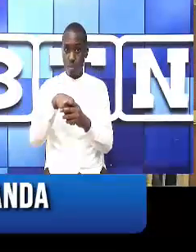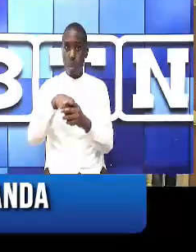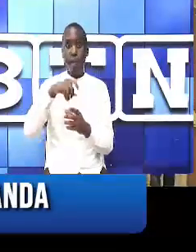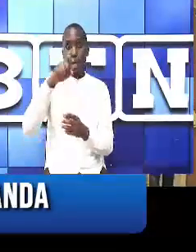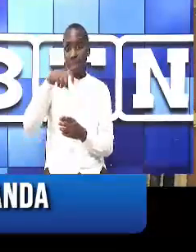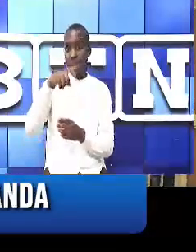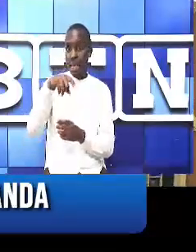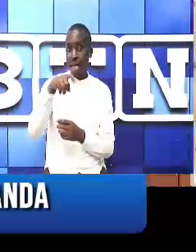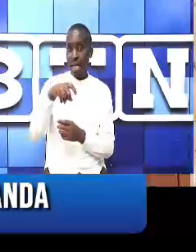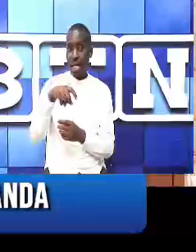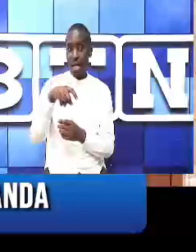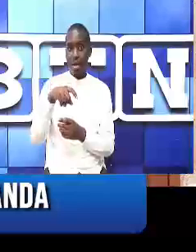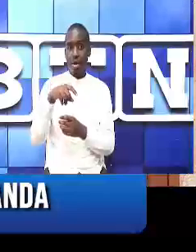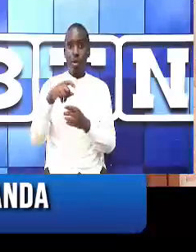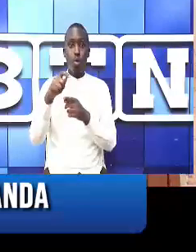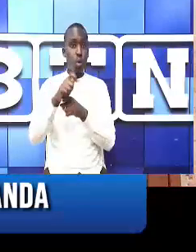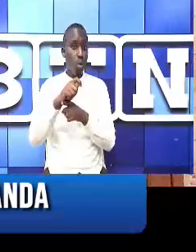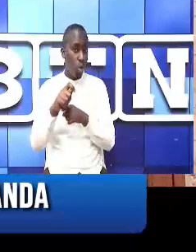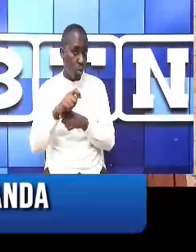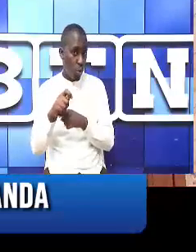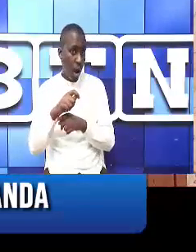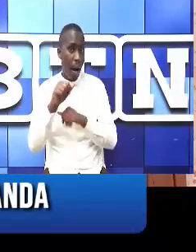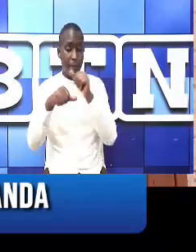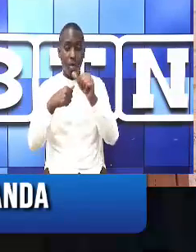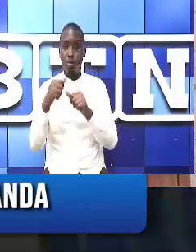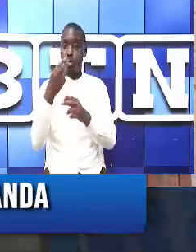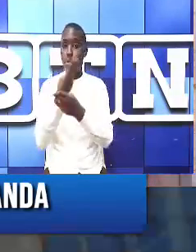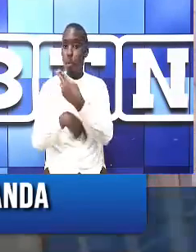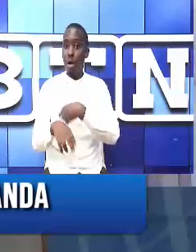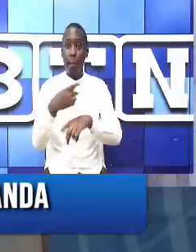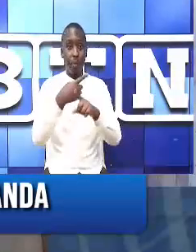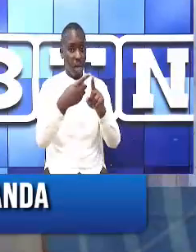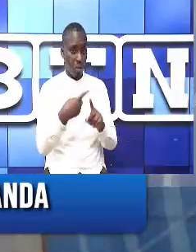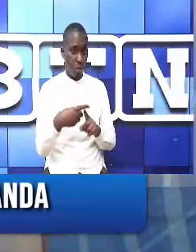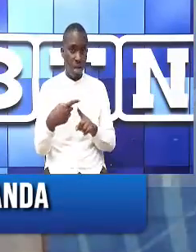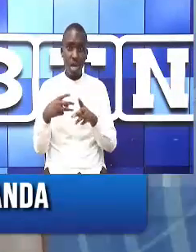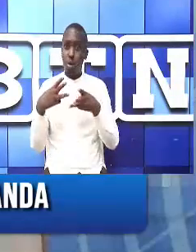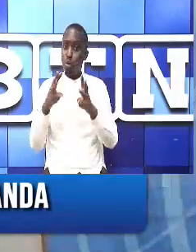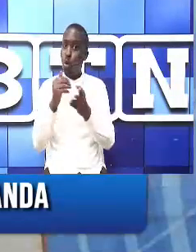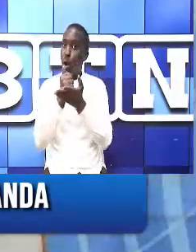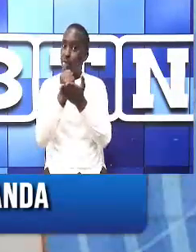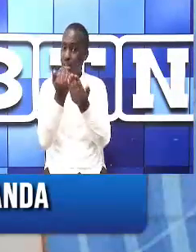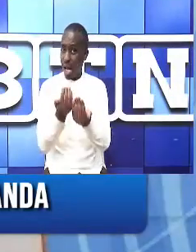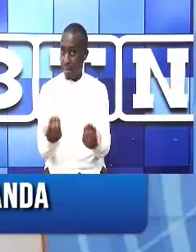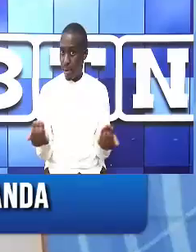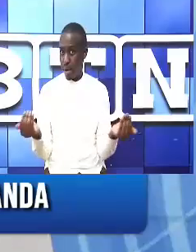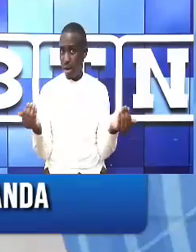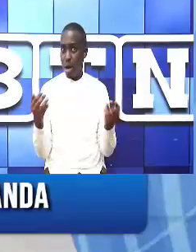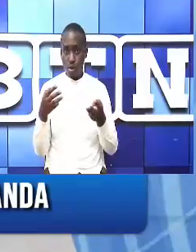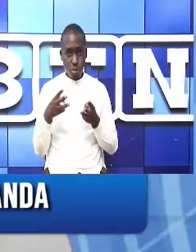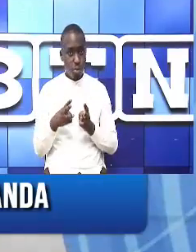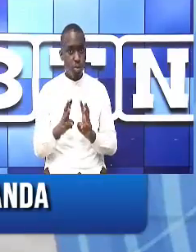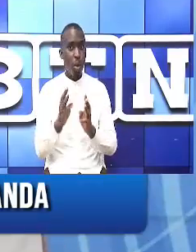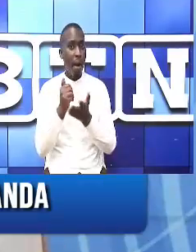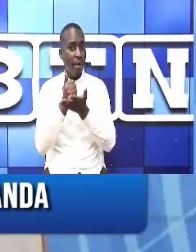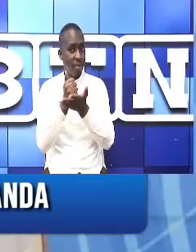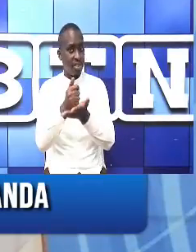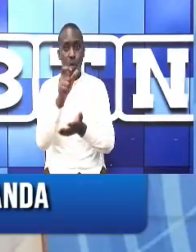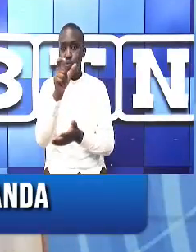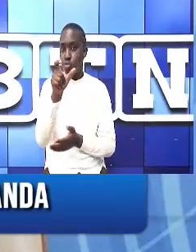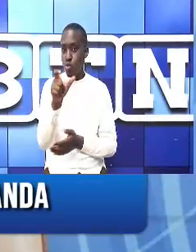bakeneye guhugurirwa ibijyanye n'ubumuga butandukanye uko bafasha abana uko bafasha